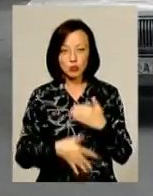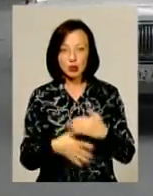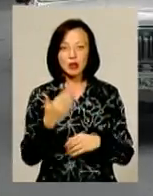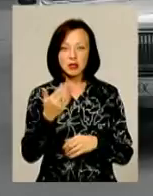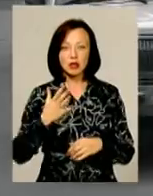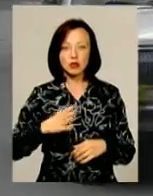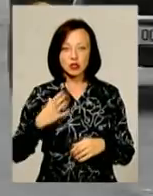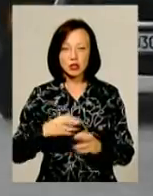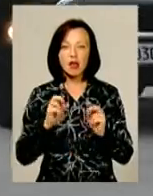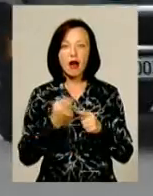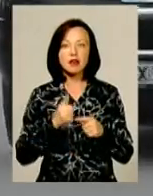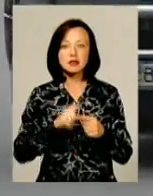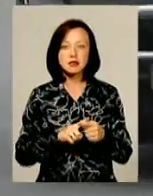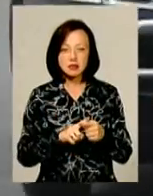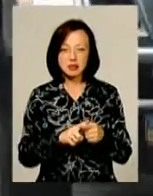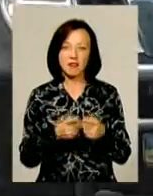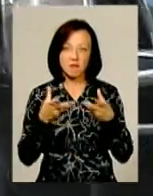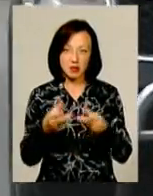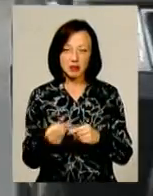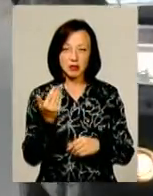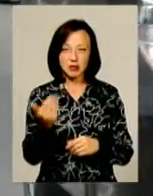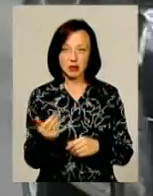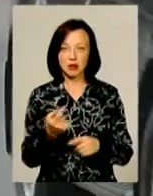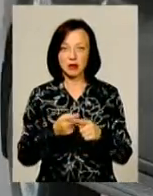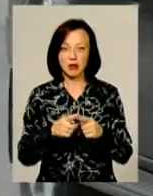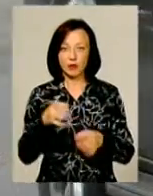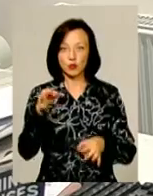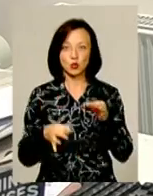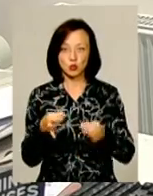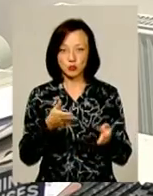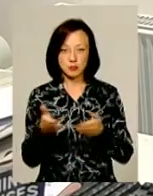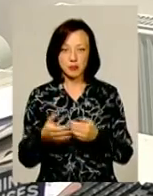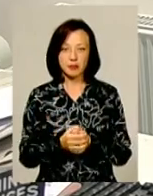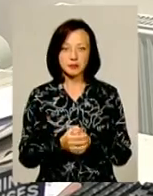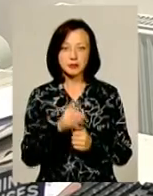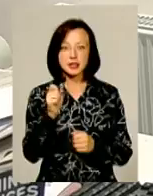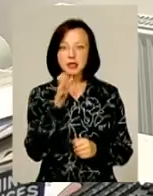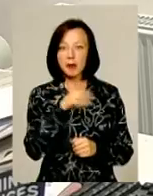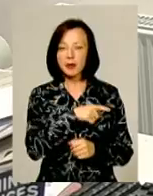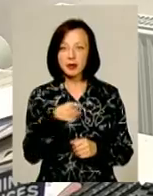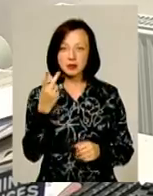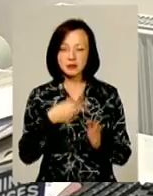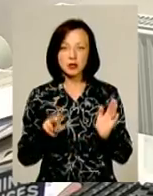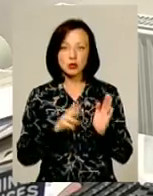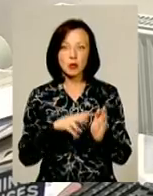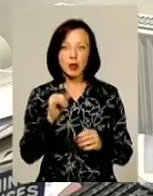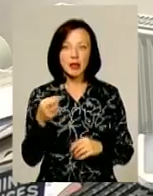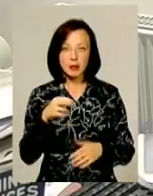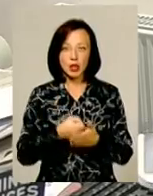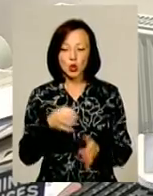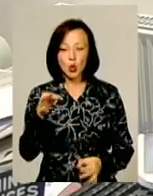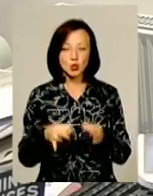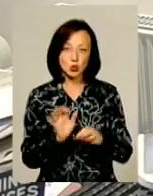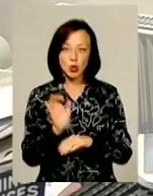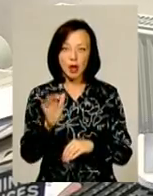них очікує і як це вдарить по їхній кишені. Отямлюються у залі суду. За цей період, з 27 липня, до суду